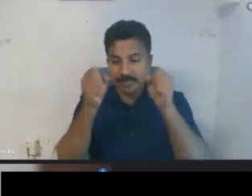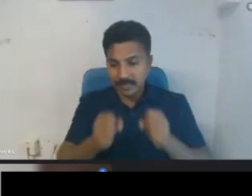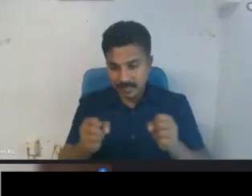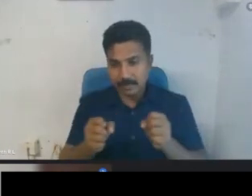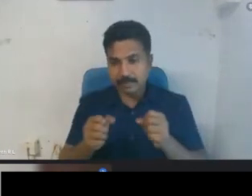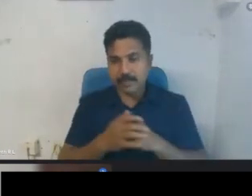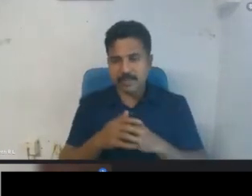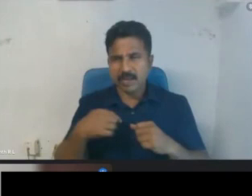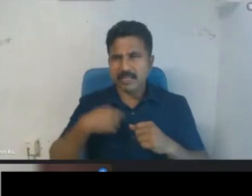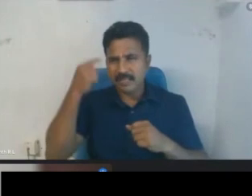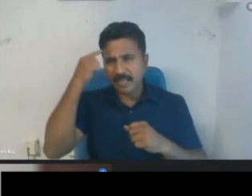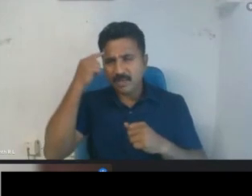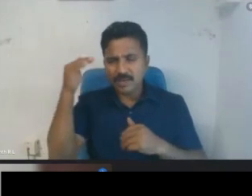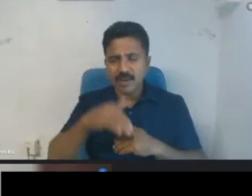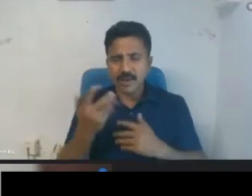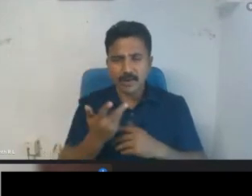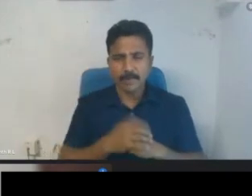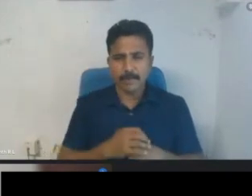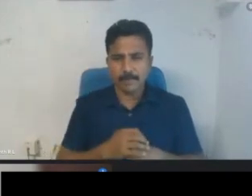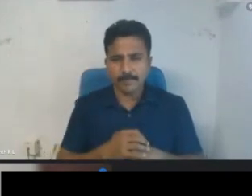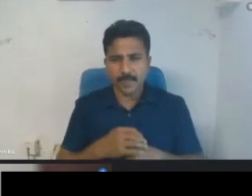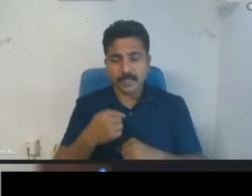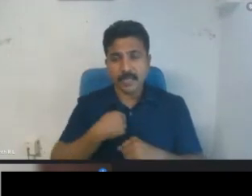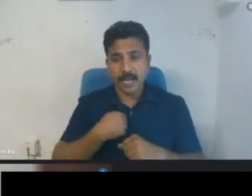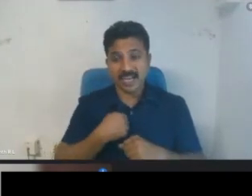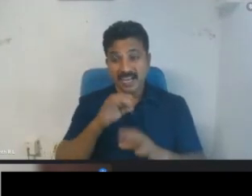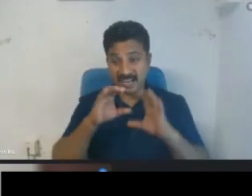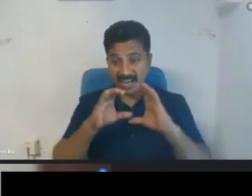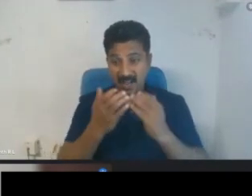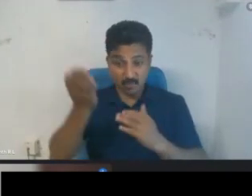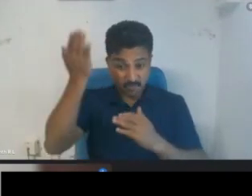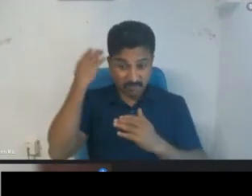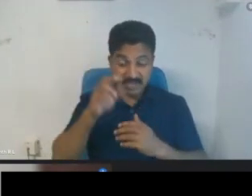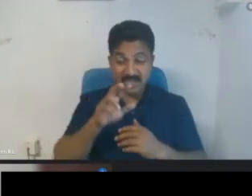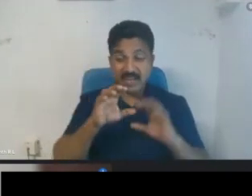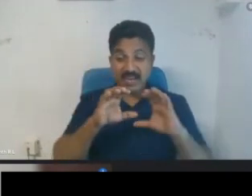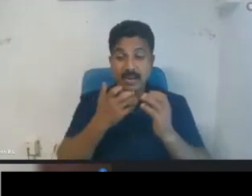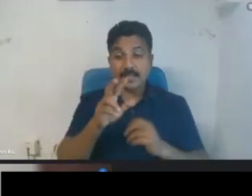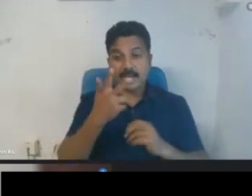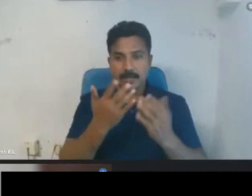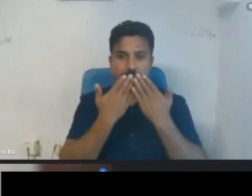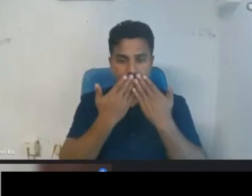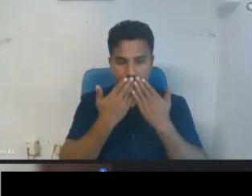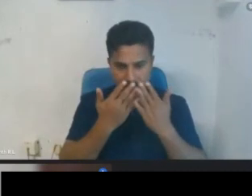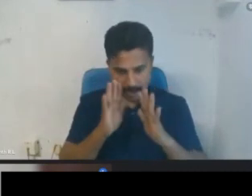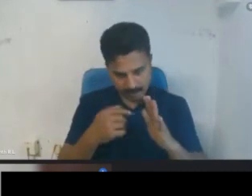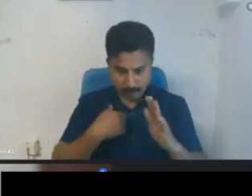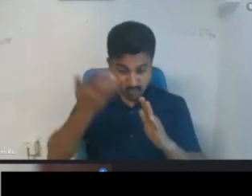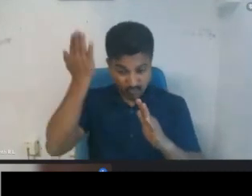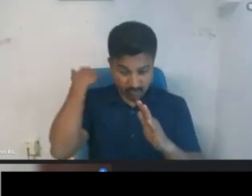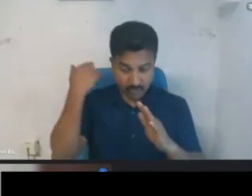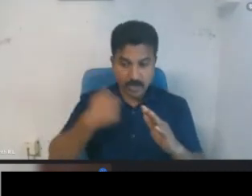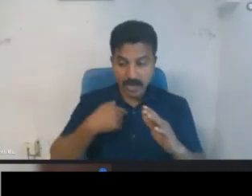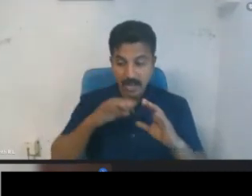ഒരു കാര്യം ആലോചിക്കുമ്പം എനിക്ക് പെട്ടെന്ന് ഓർമ്മ വരുന്ന ഒരു കാര്യം, ഞാൻ 8-ാം ക്ലാസ്സിൽ ഒരു ഗവൺമെന്റ് സ്കൂളിലാണ് പഠിക്കുന്നുണ്ടായിരുന്നത്. 8-ാം ക്ലാസ്സിൽ